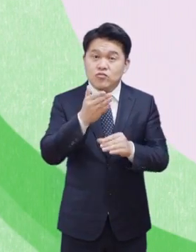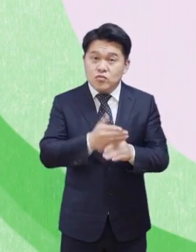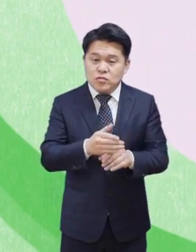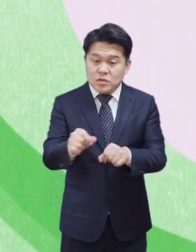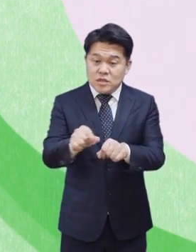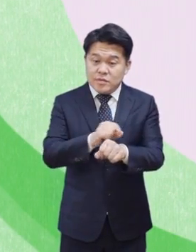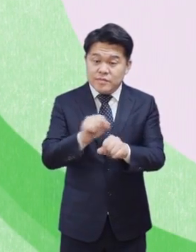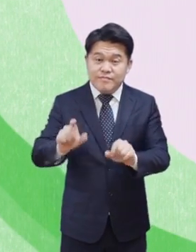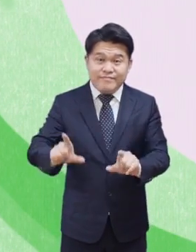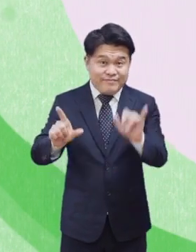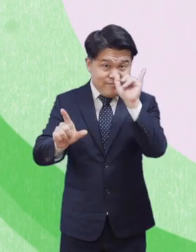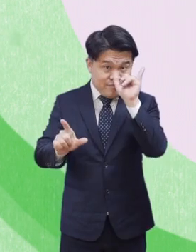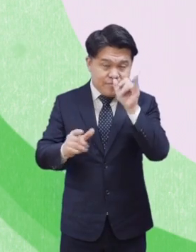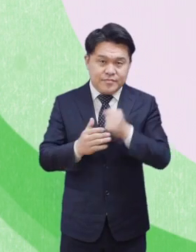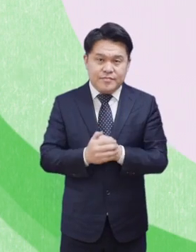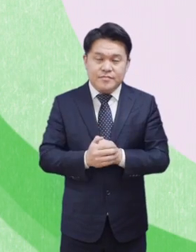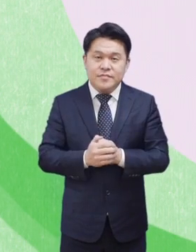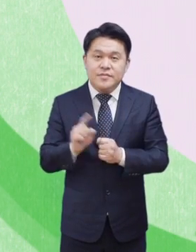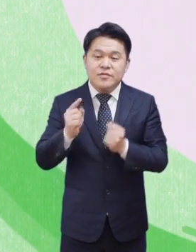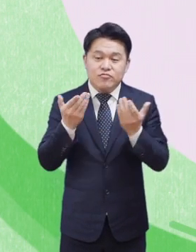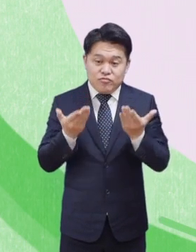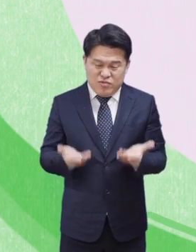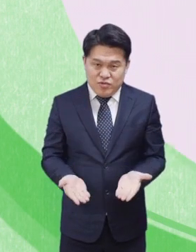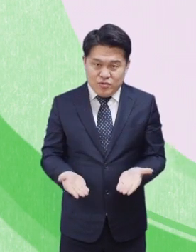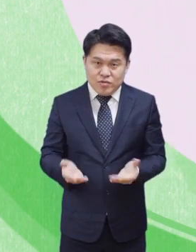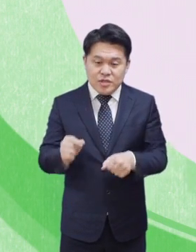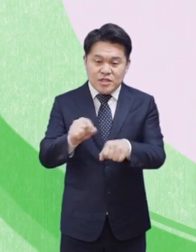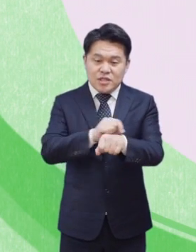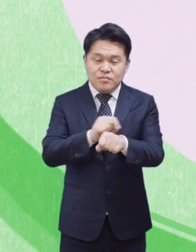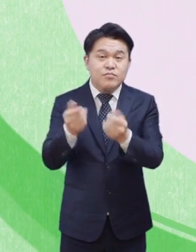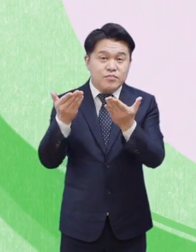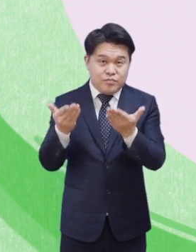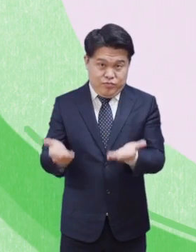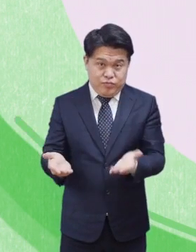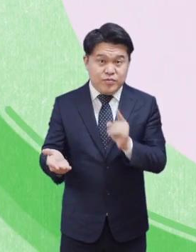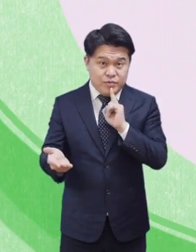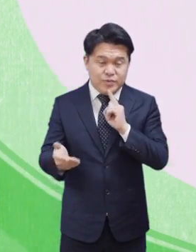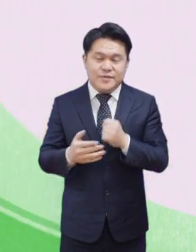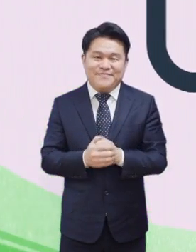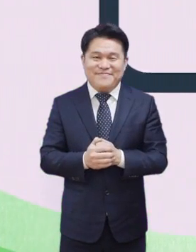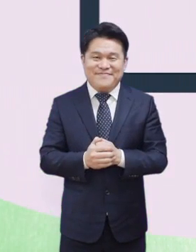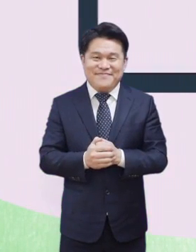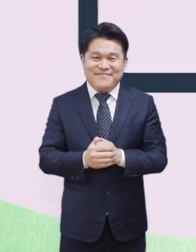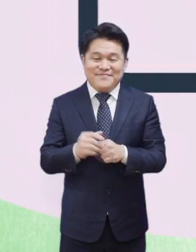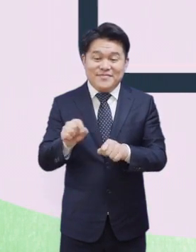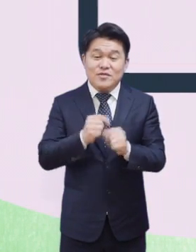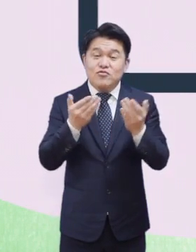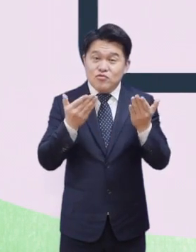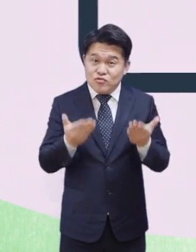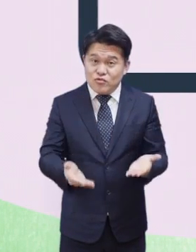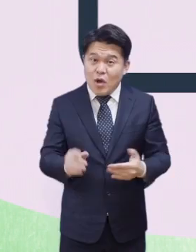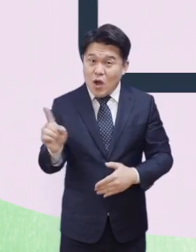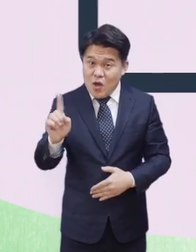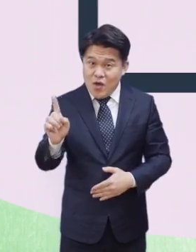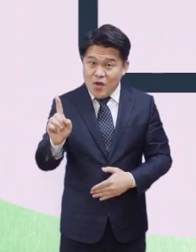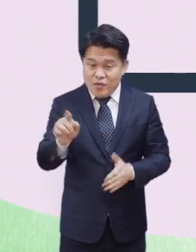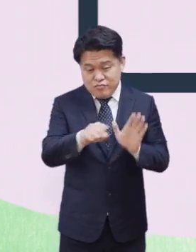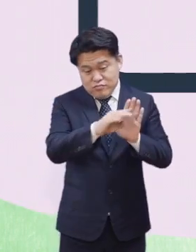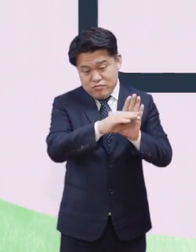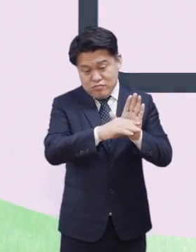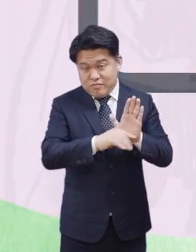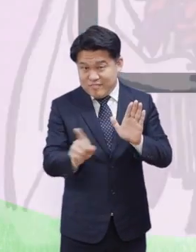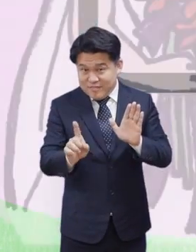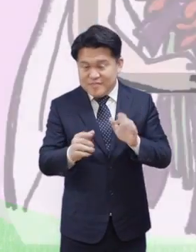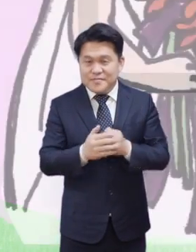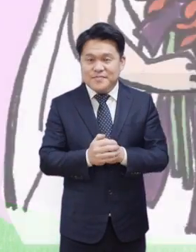일을 하다 보면 특별한 날이 있습니다. 이럴 때 쉬는 것을 특별 휴가라고 합니다. 특별 휴가에는 어떤